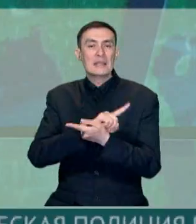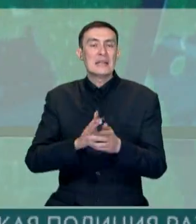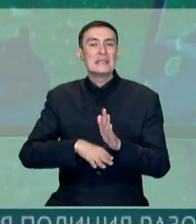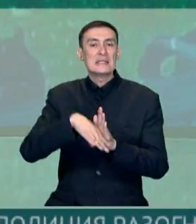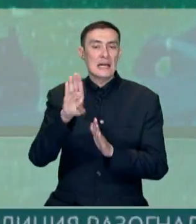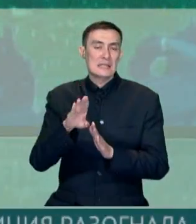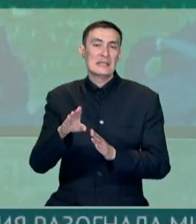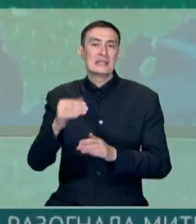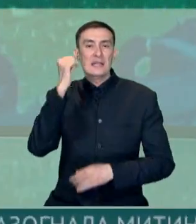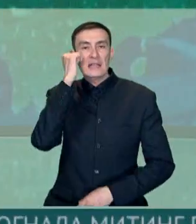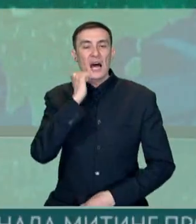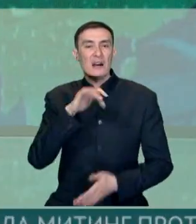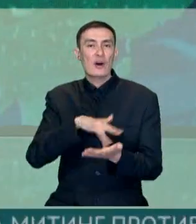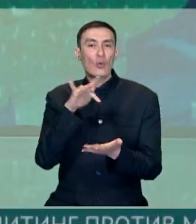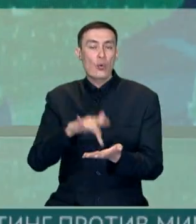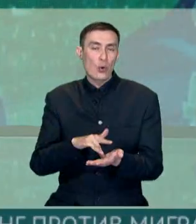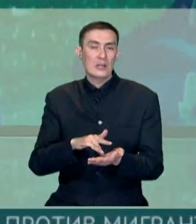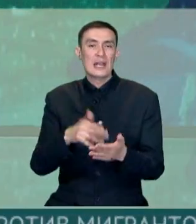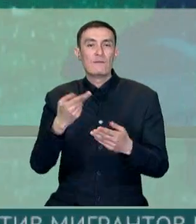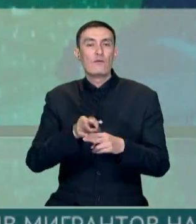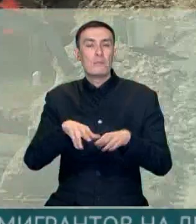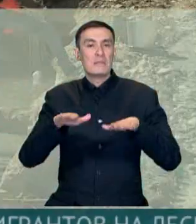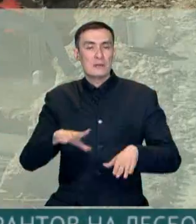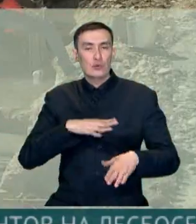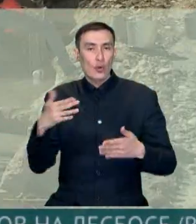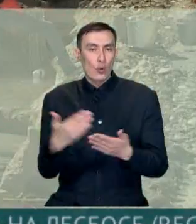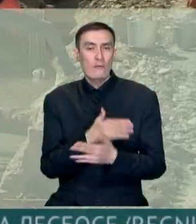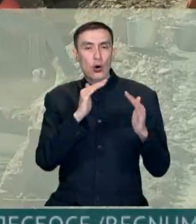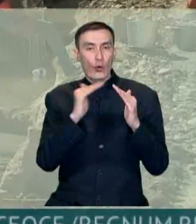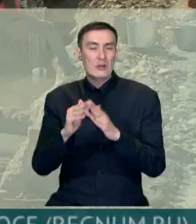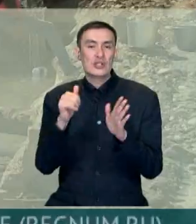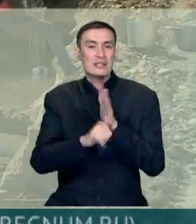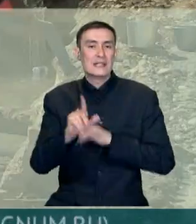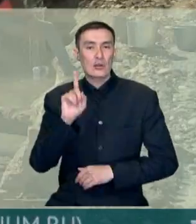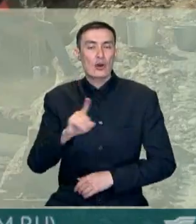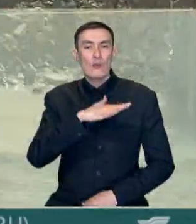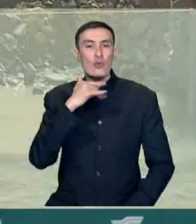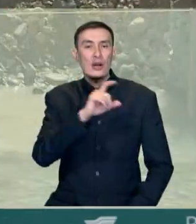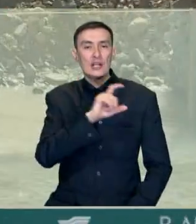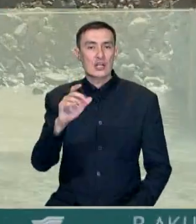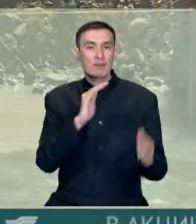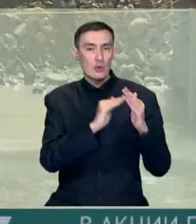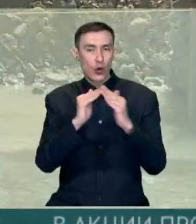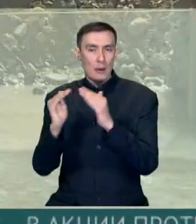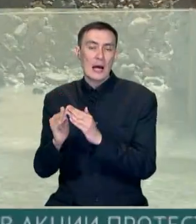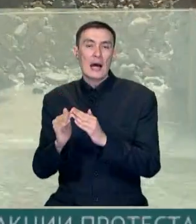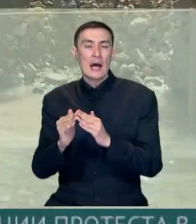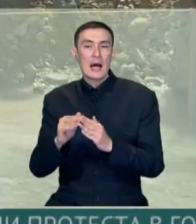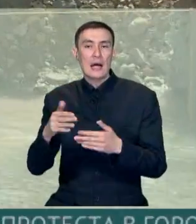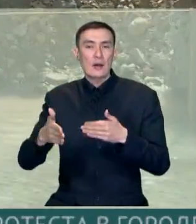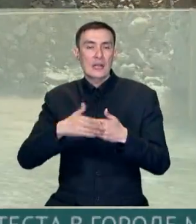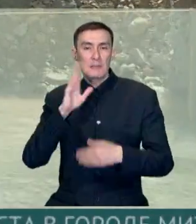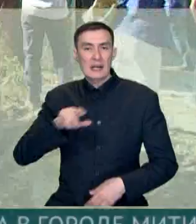так называемого старого города. На его месте возведут жилой комплекс из 61 многоэтажного дома. А на